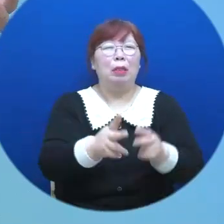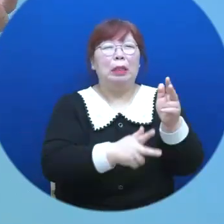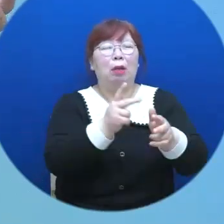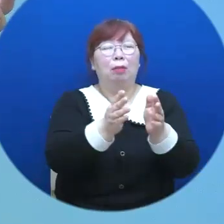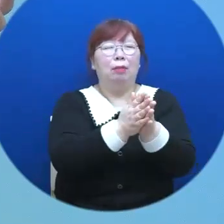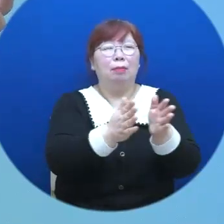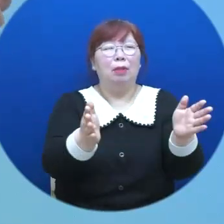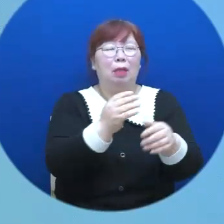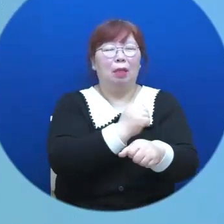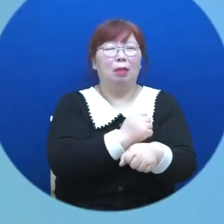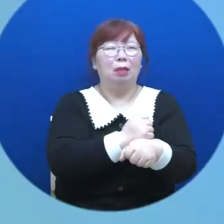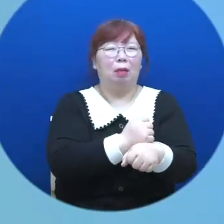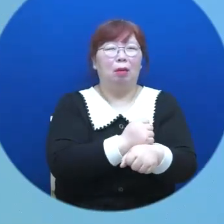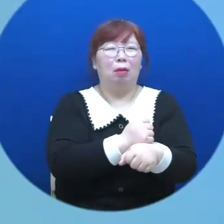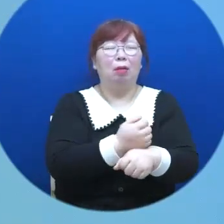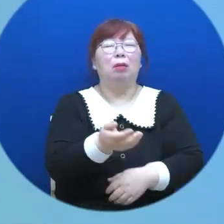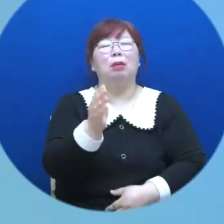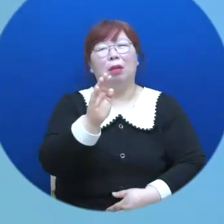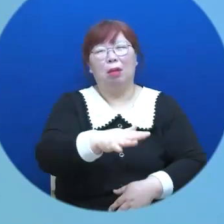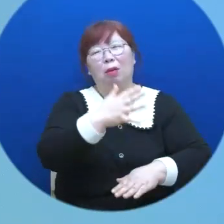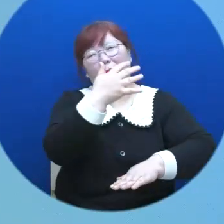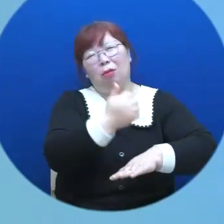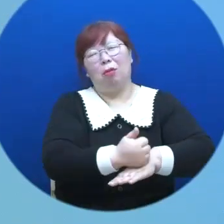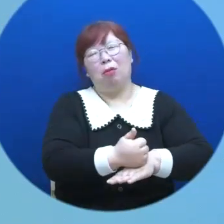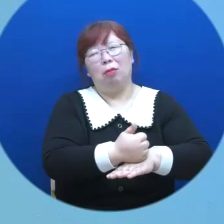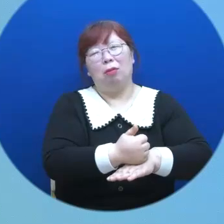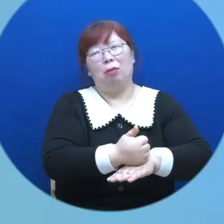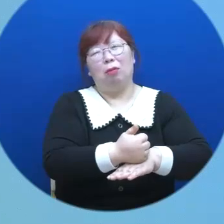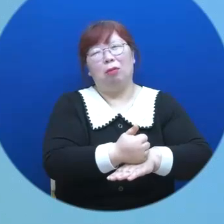거죠. 잘 됐냐? 안 됐죠.